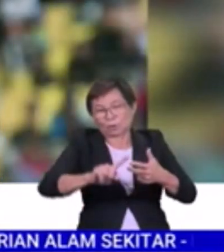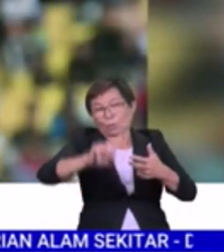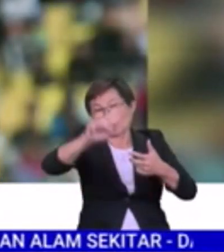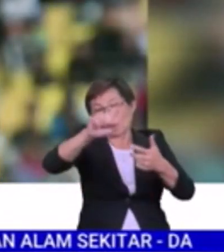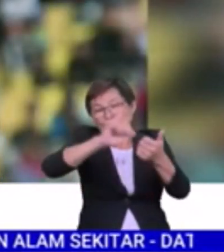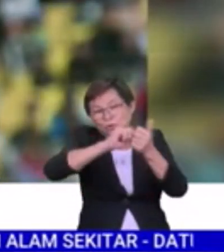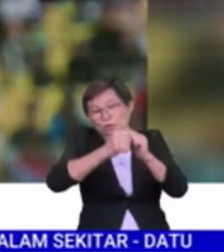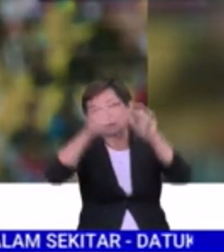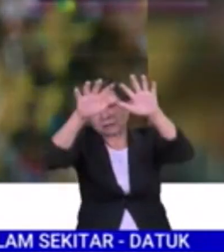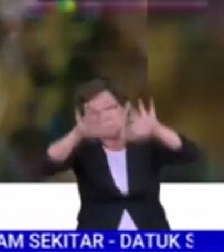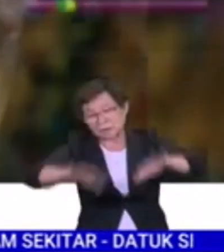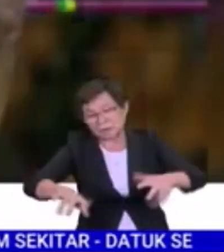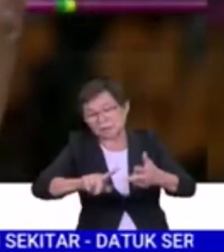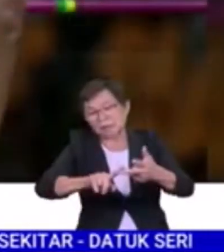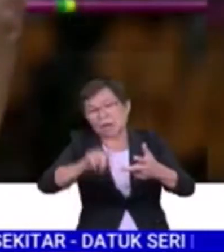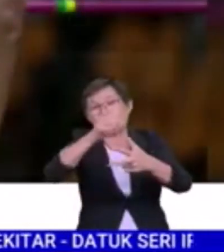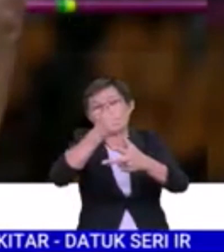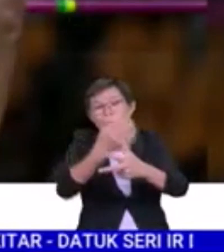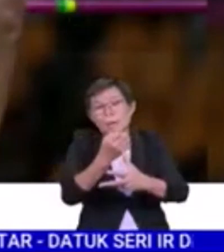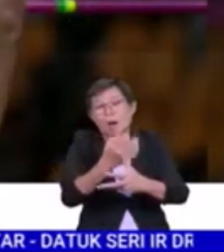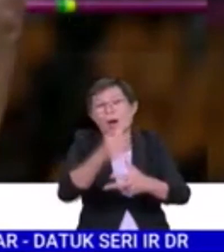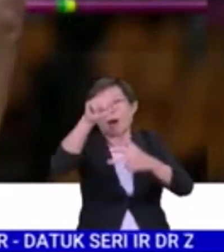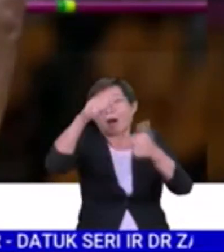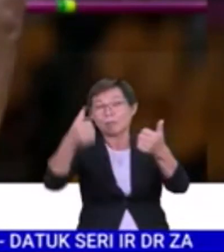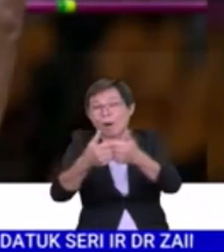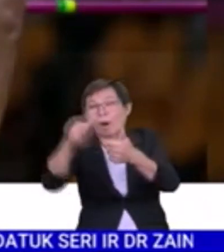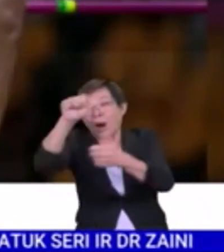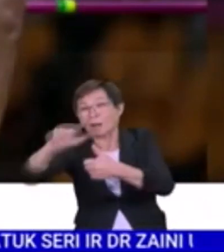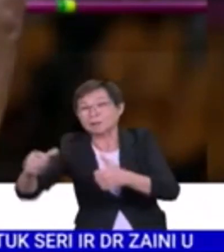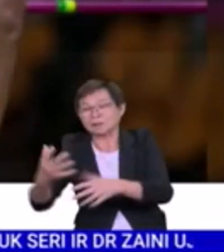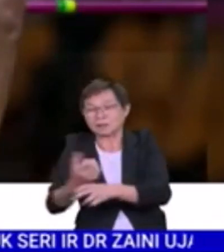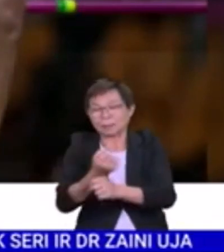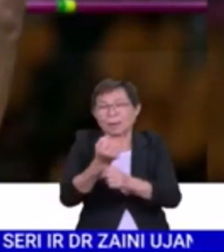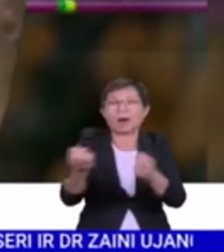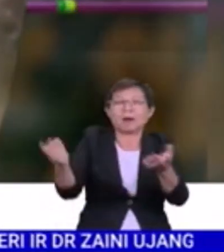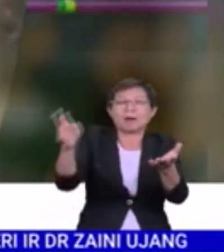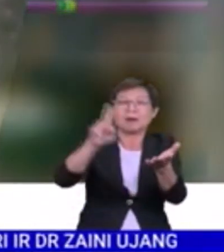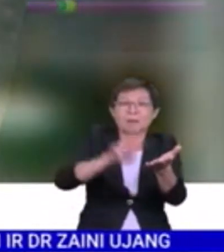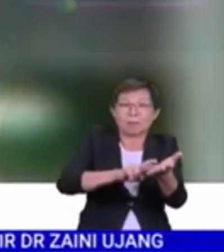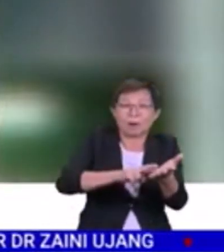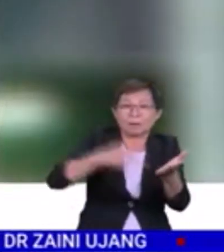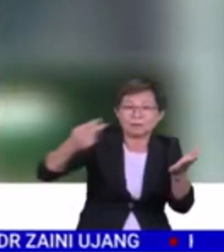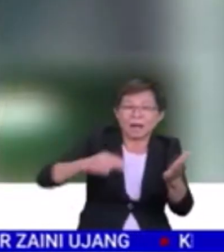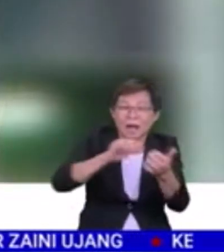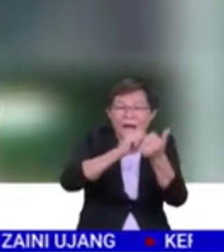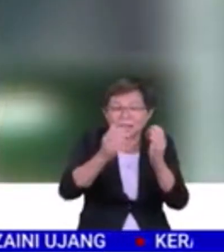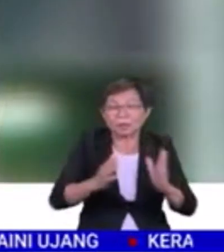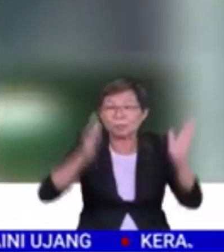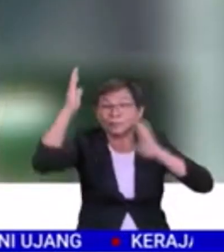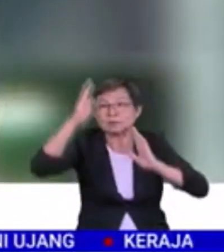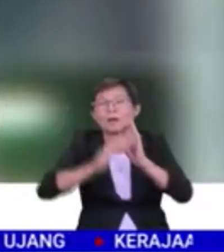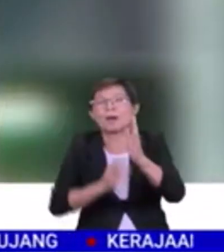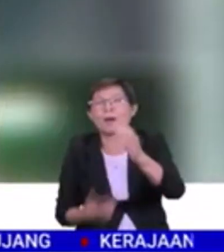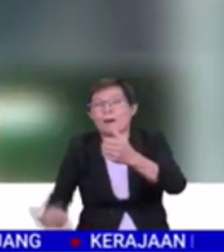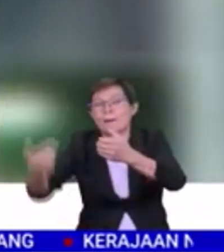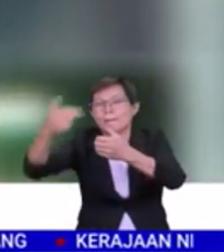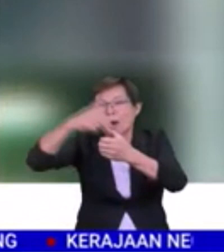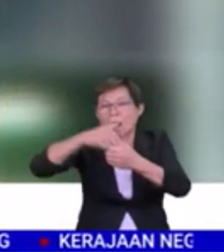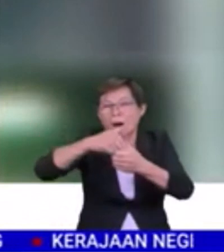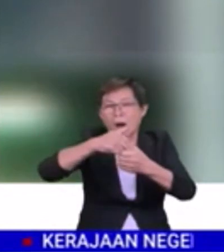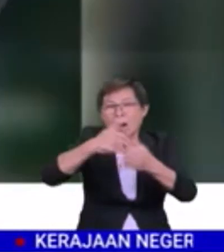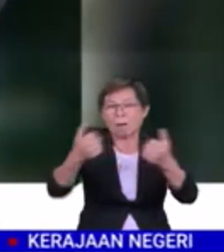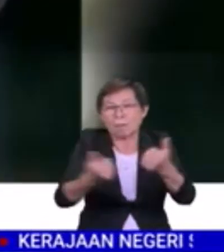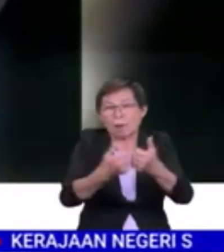di Sukan SEA, 1 pingat emas Kejohanan Asia, selain turut mencipta sejarah sebagai atlet Malaysia pertama layak ke pentas akhir